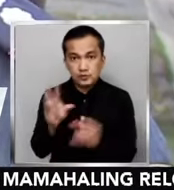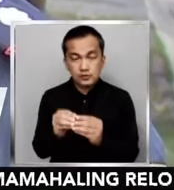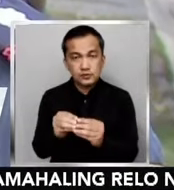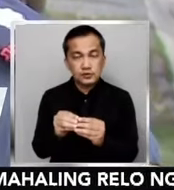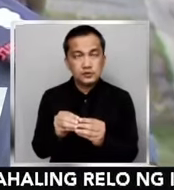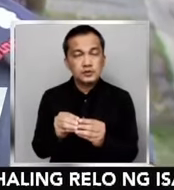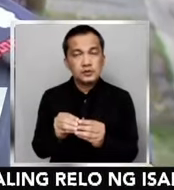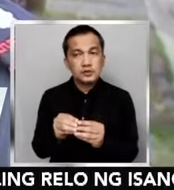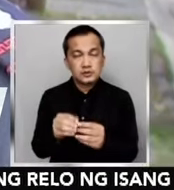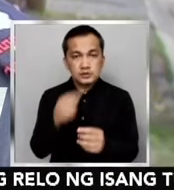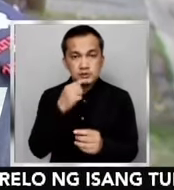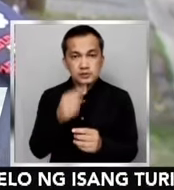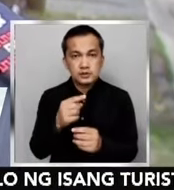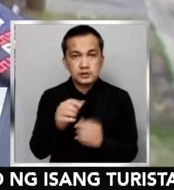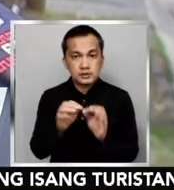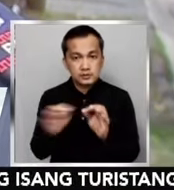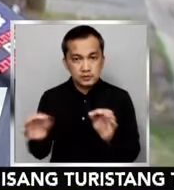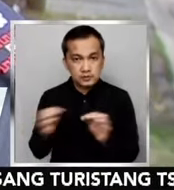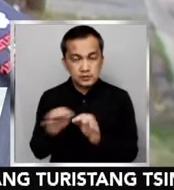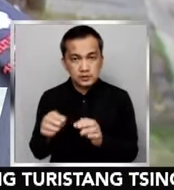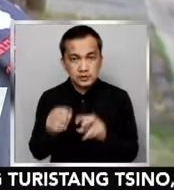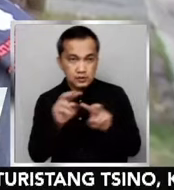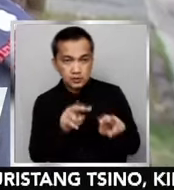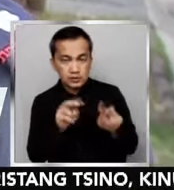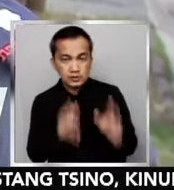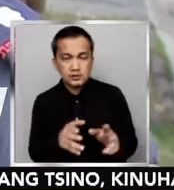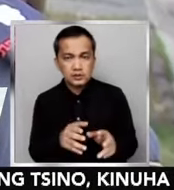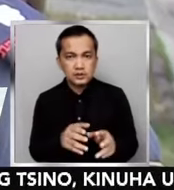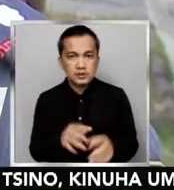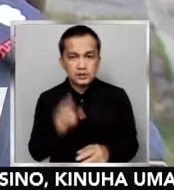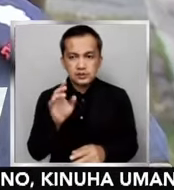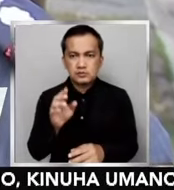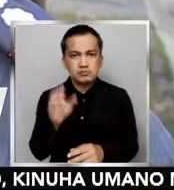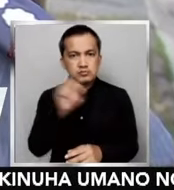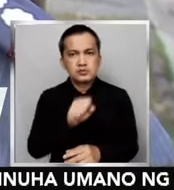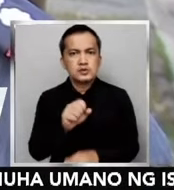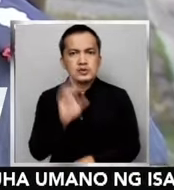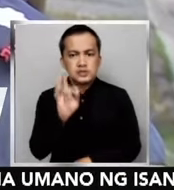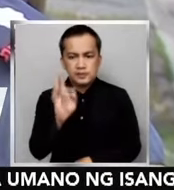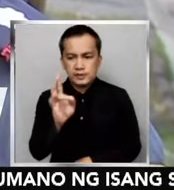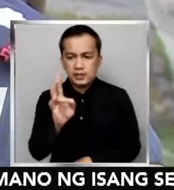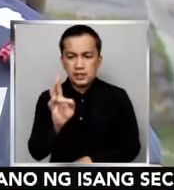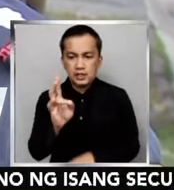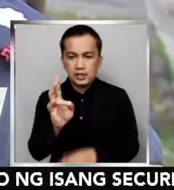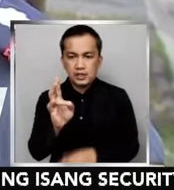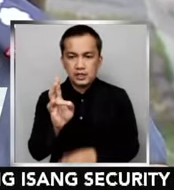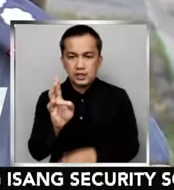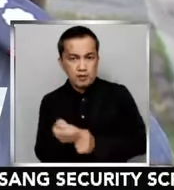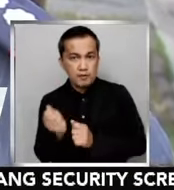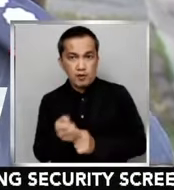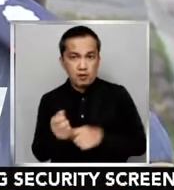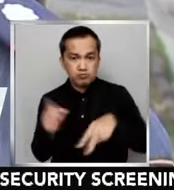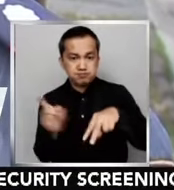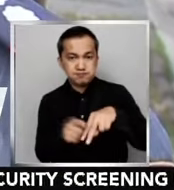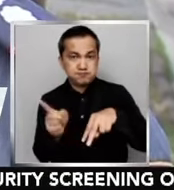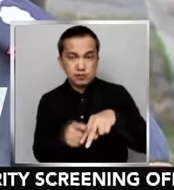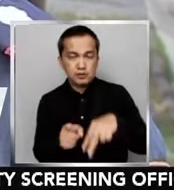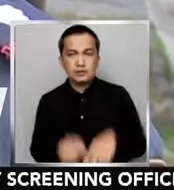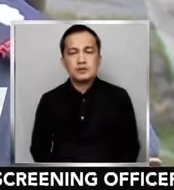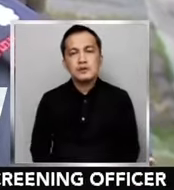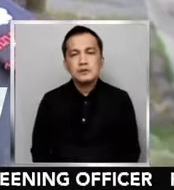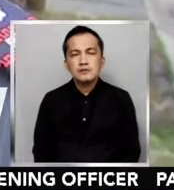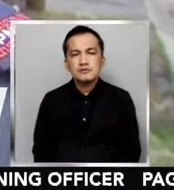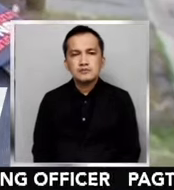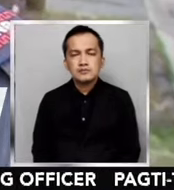sinasabi statement ng ating Witness na around 70 ang ang tinanggap na bigay or yung palo siguro